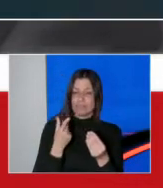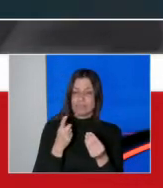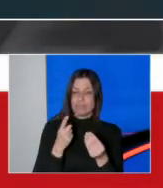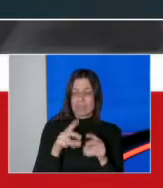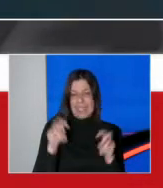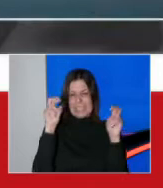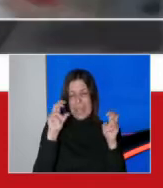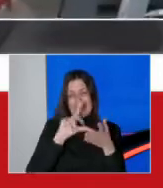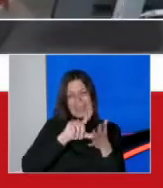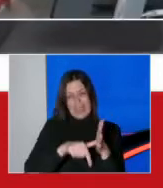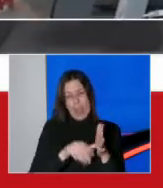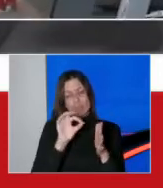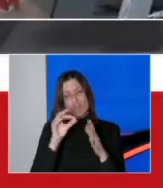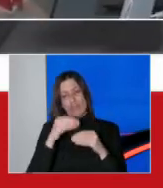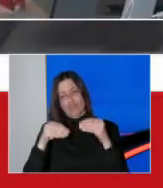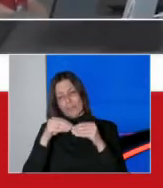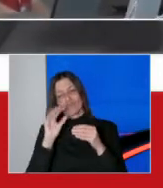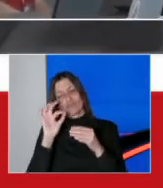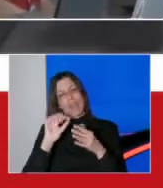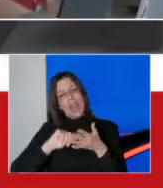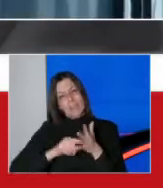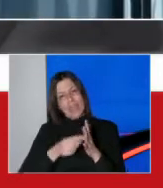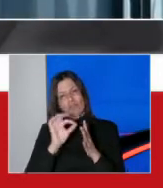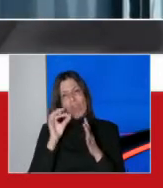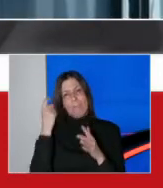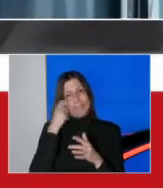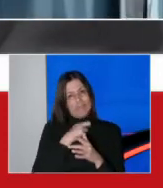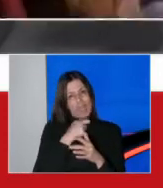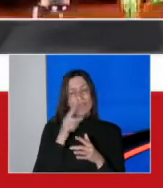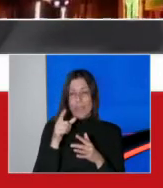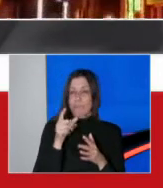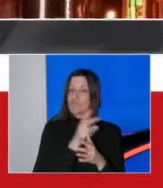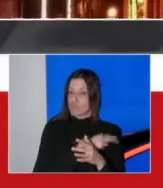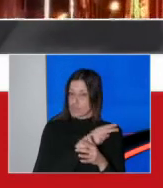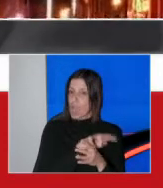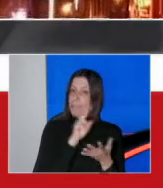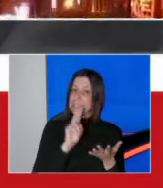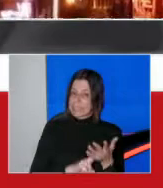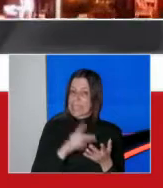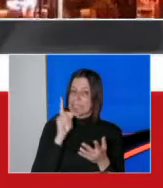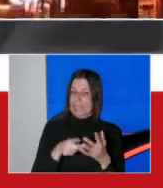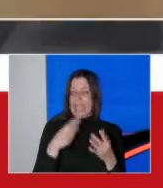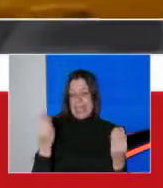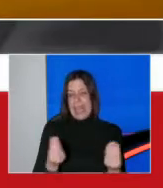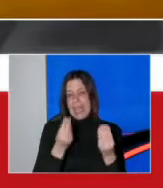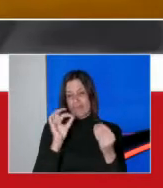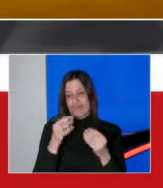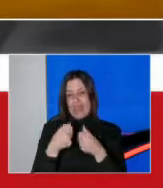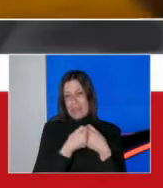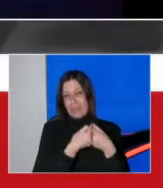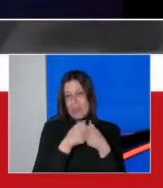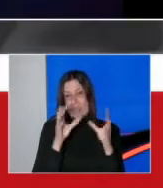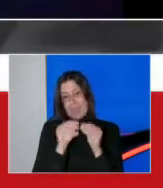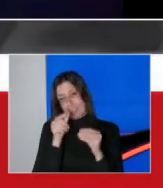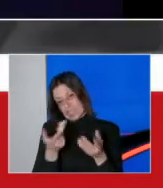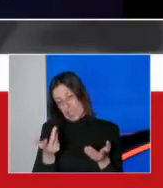כדי להשתמש בהם למטרות פשע. המשטרה ובצדק הייתה צריכה כלים כדי להתמודד עם הדברים האלה, רק